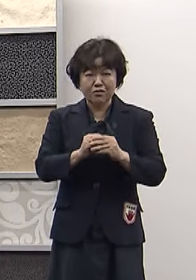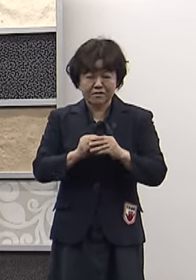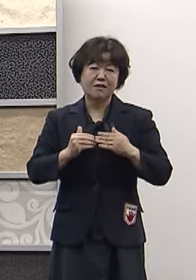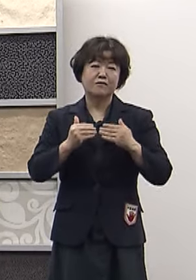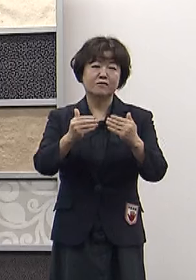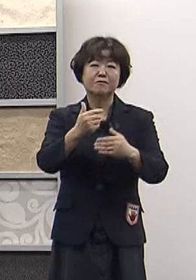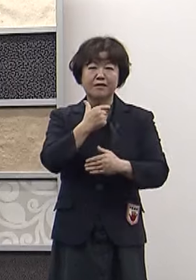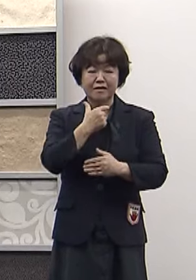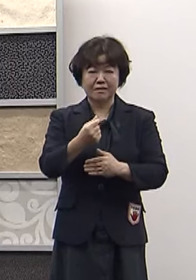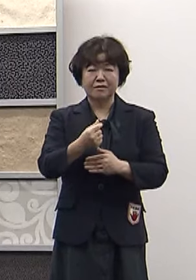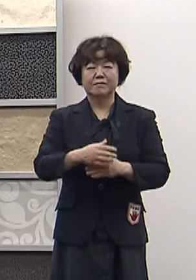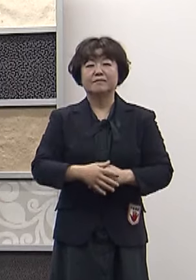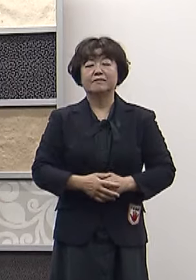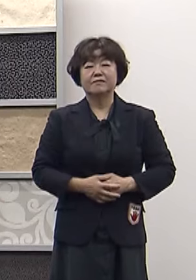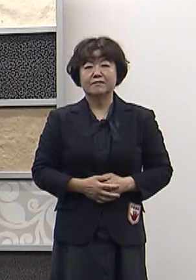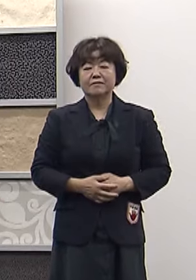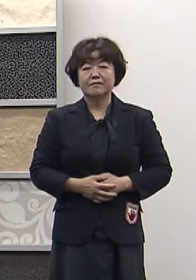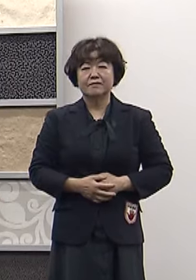思います。